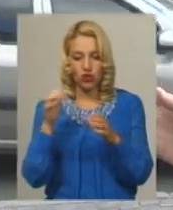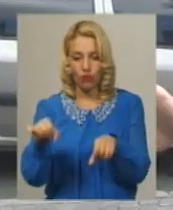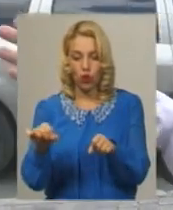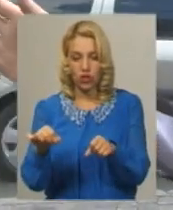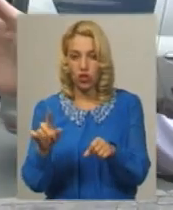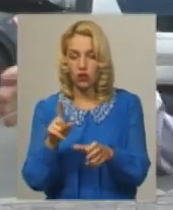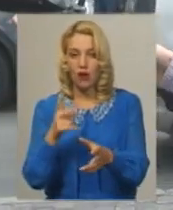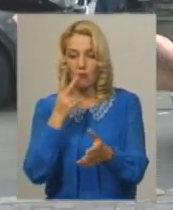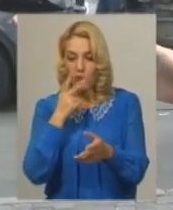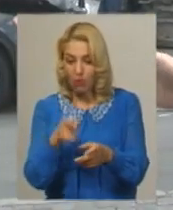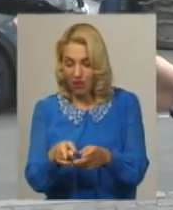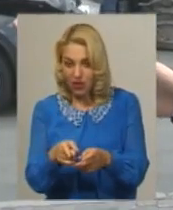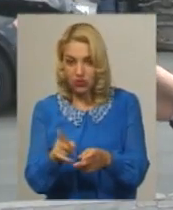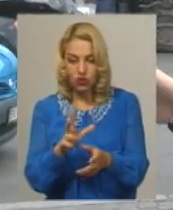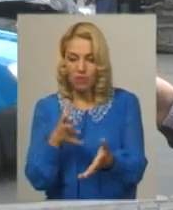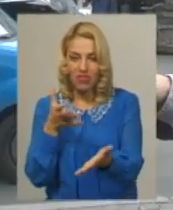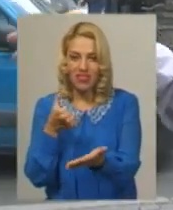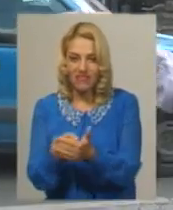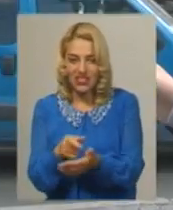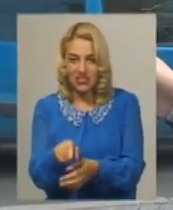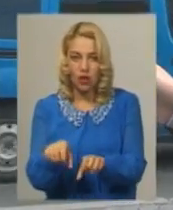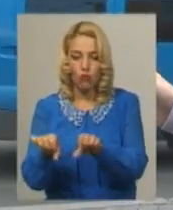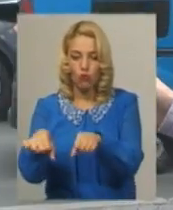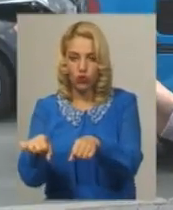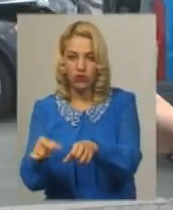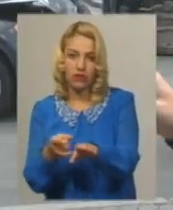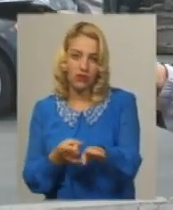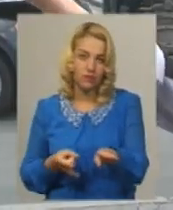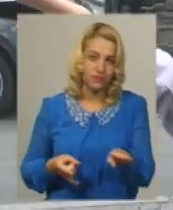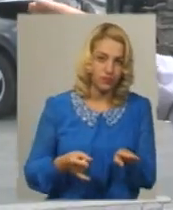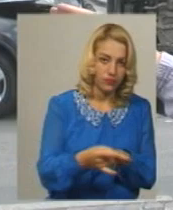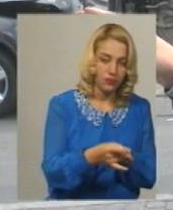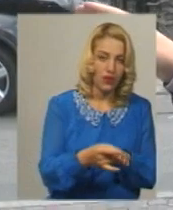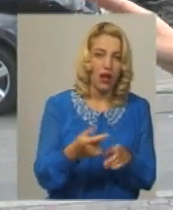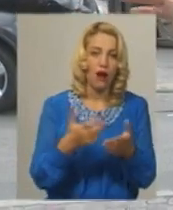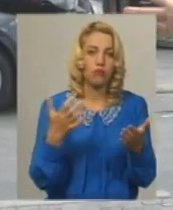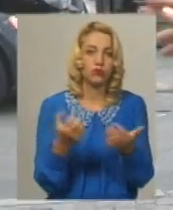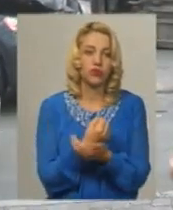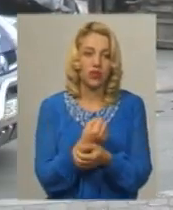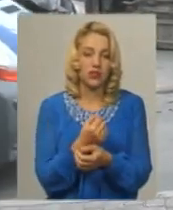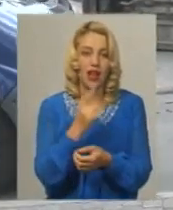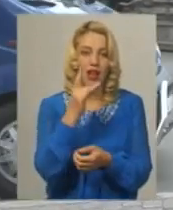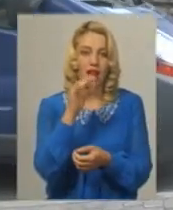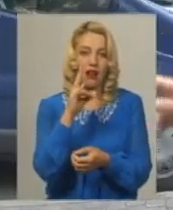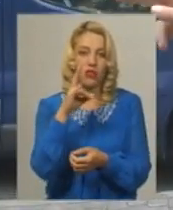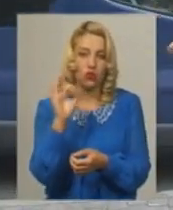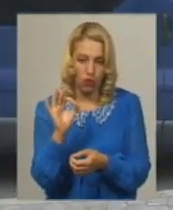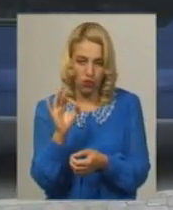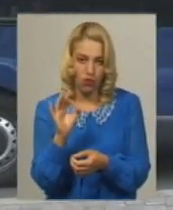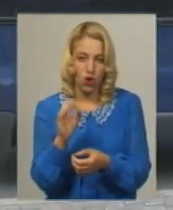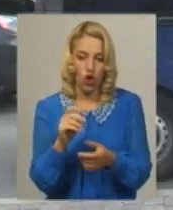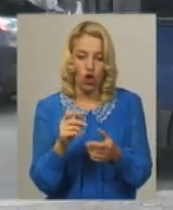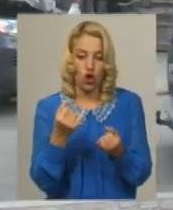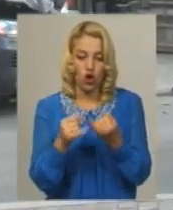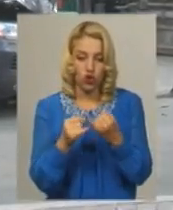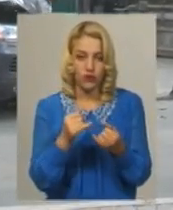не врізатись, він різко взяв вліво, на третю смугу. А там їхав помаленьку «Рено», жовта машина, вона готувалась